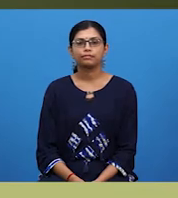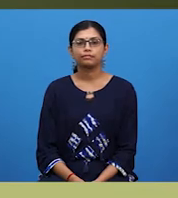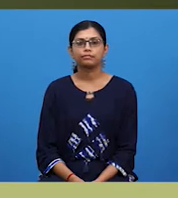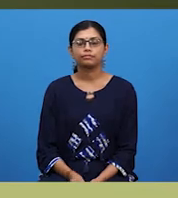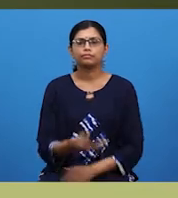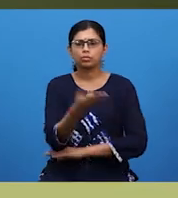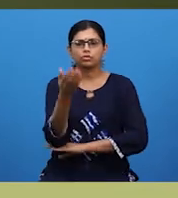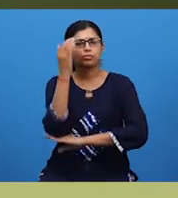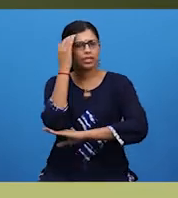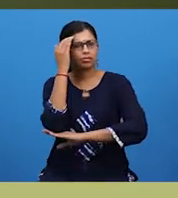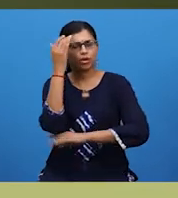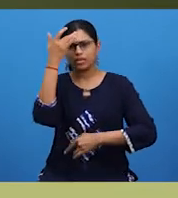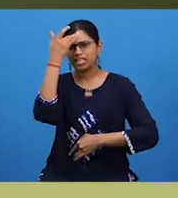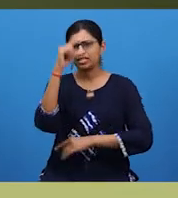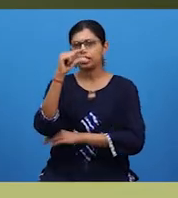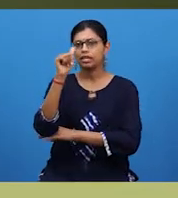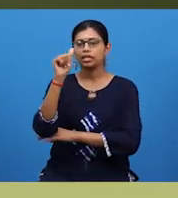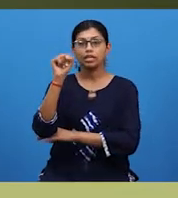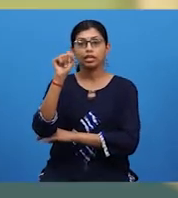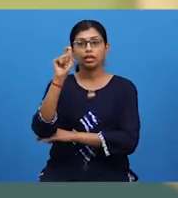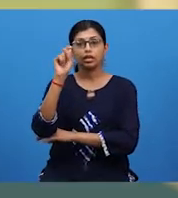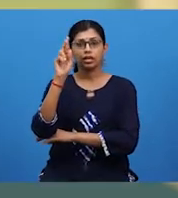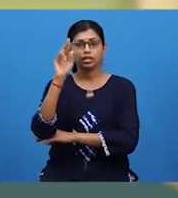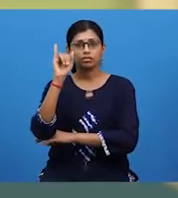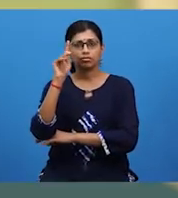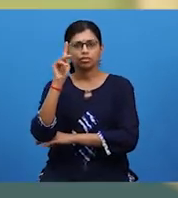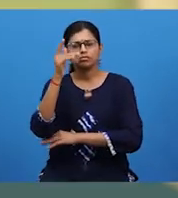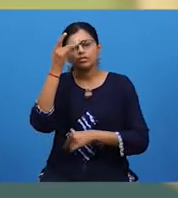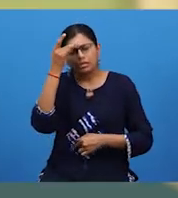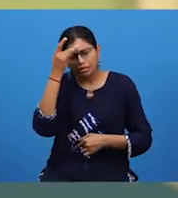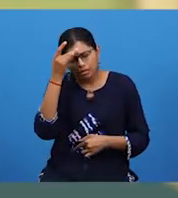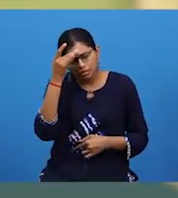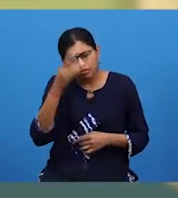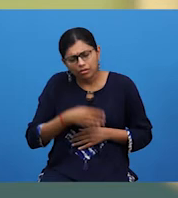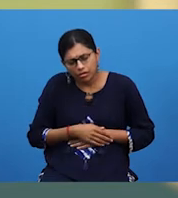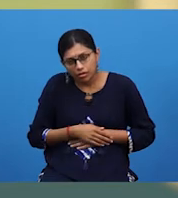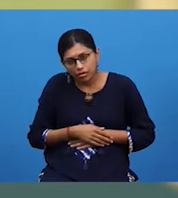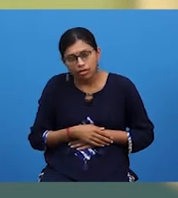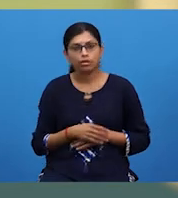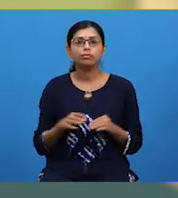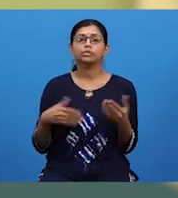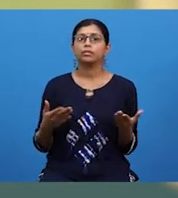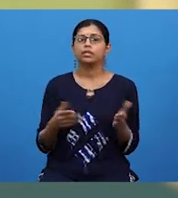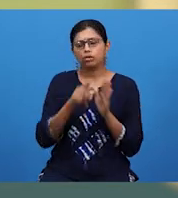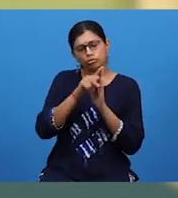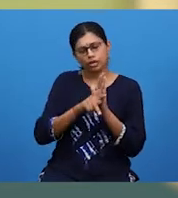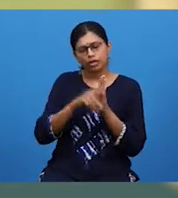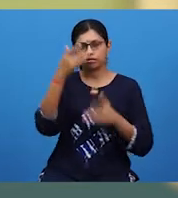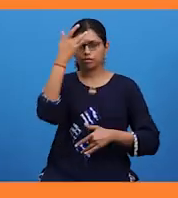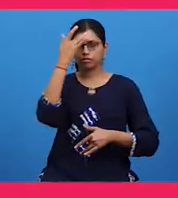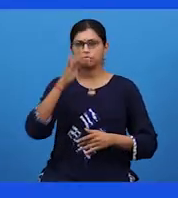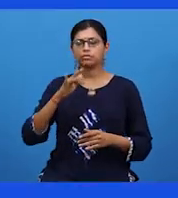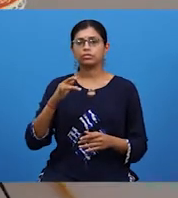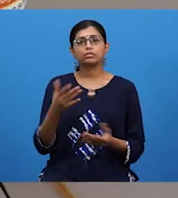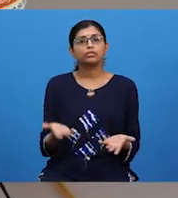Tahu tak kenapa pesakit gastrik berasa sakit dan bagaimana mengurangkan kesakitannya? Jom kita